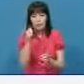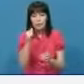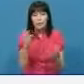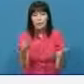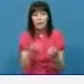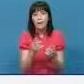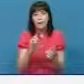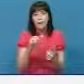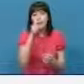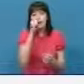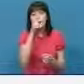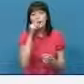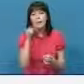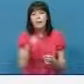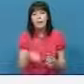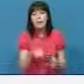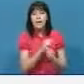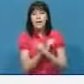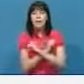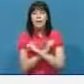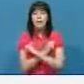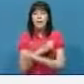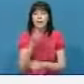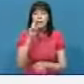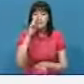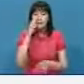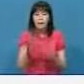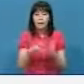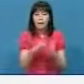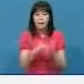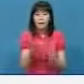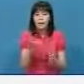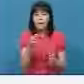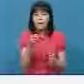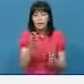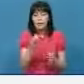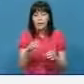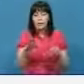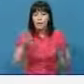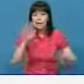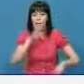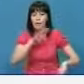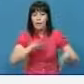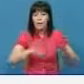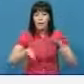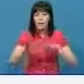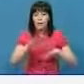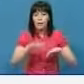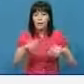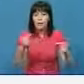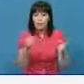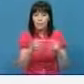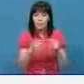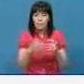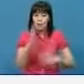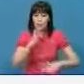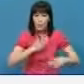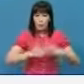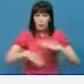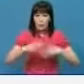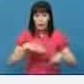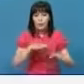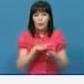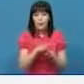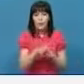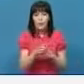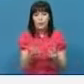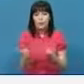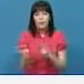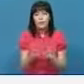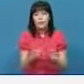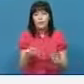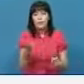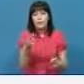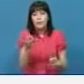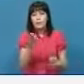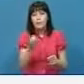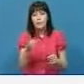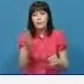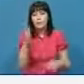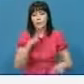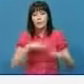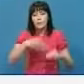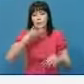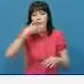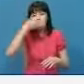орайда сіздің демалысыңызды Шымкенттегі Дельфин аквапаркі тиімді де көңілді өткізуге әзір. Дельфин аквапаркі жазғы